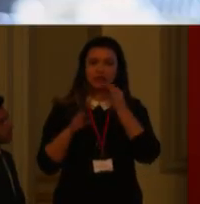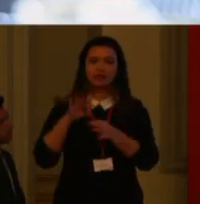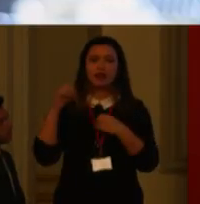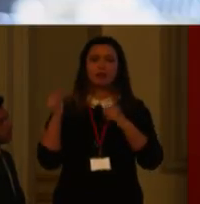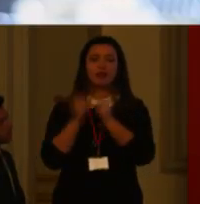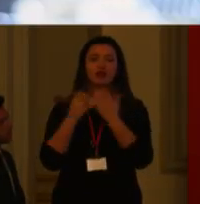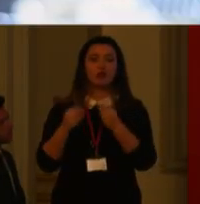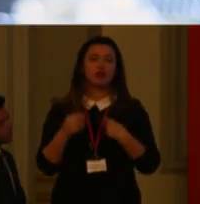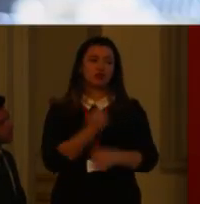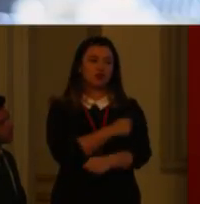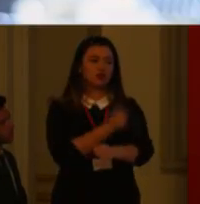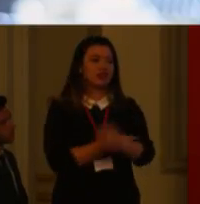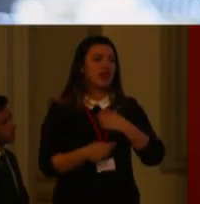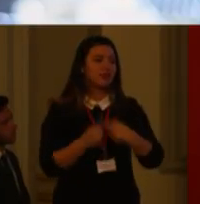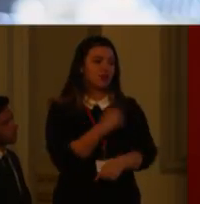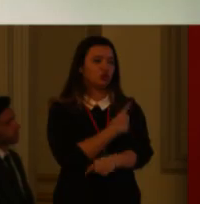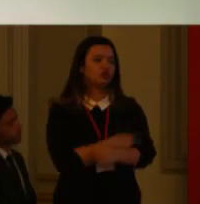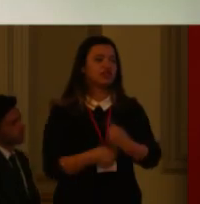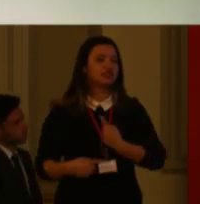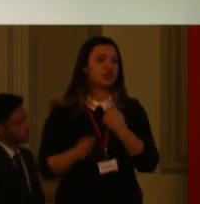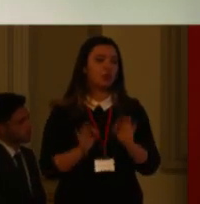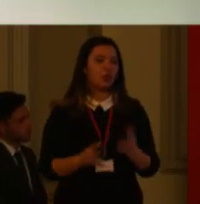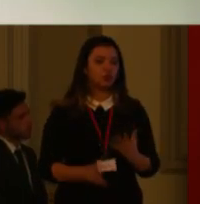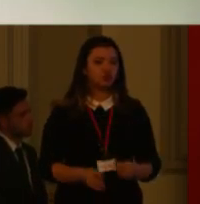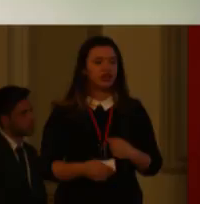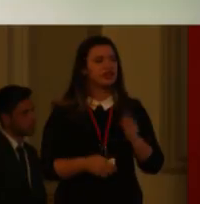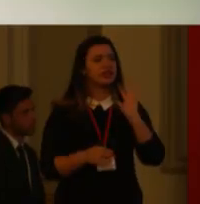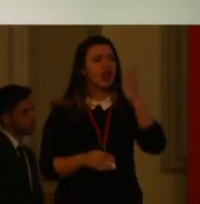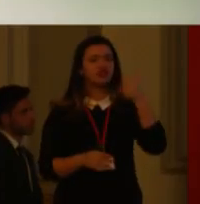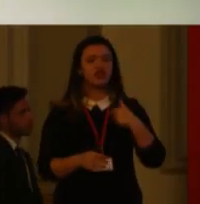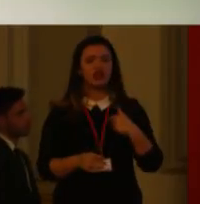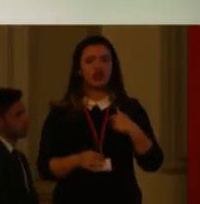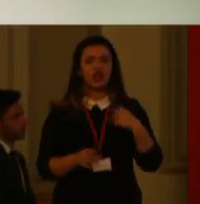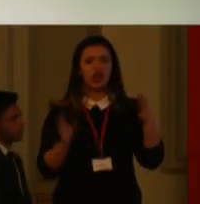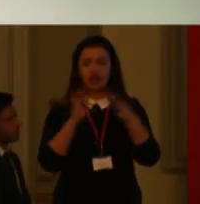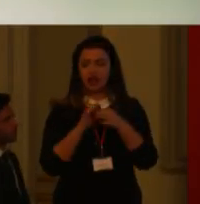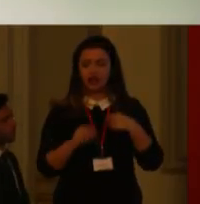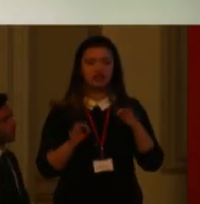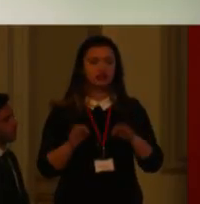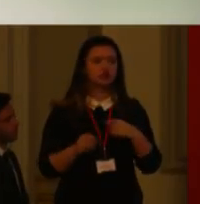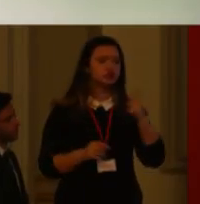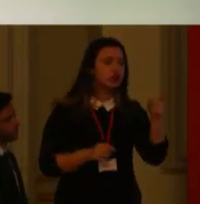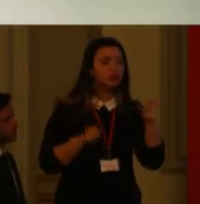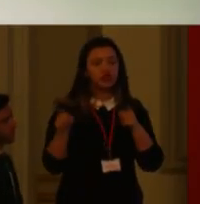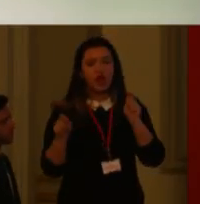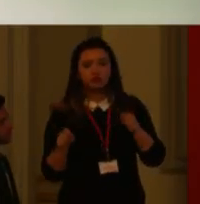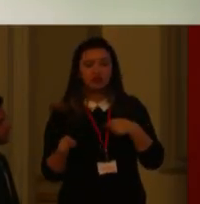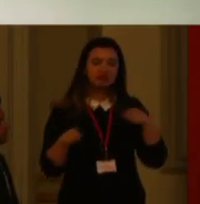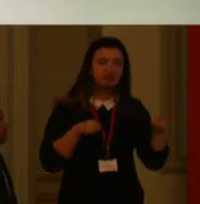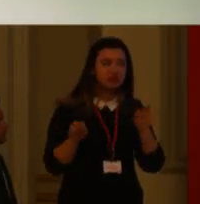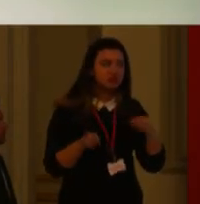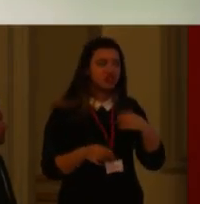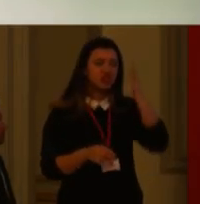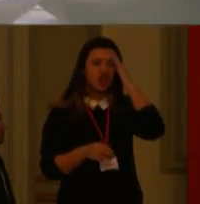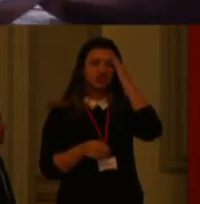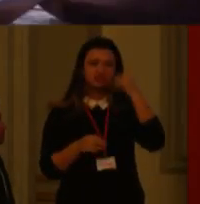güç veriyor. Kendimi daha güçlü hissediyorum bu anlamda. Gelecekle ilgili yani şunu da şunu yapacağım, bunu da bunu yapacağım,